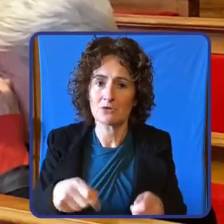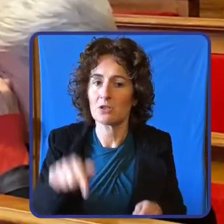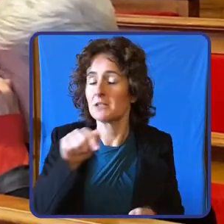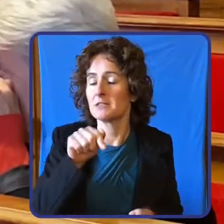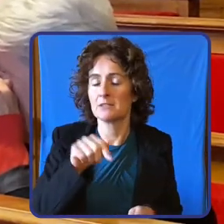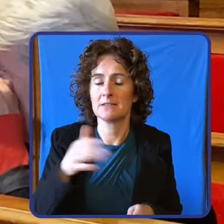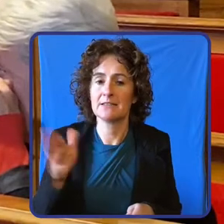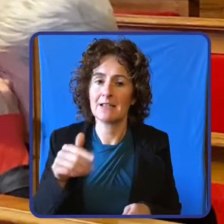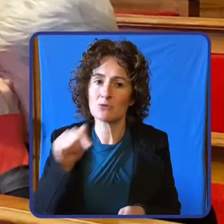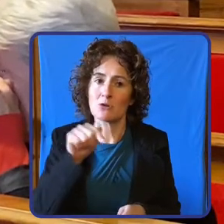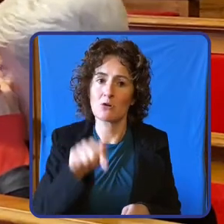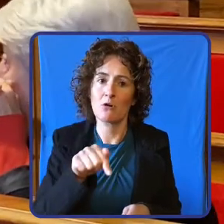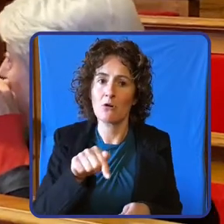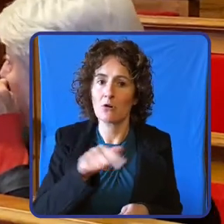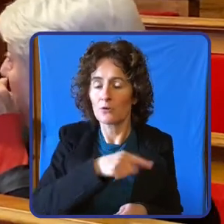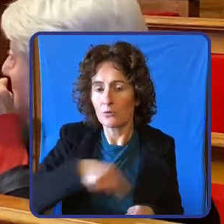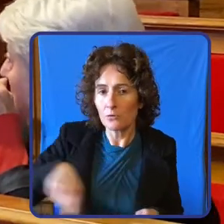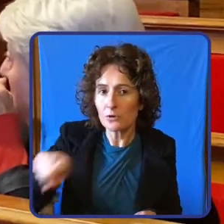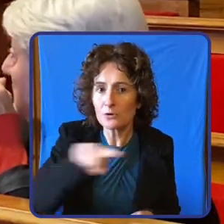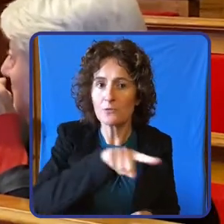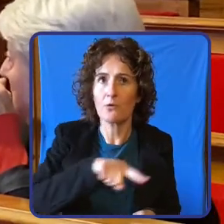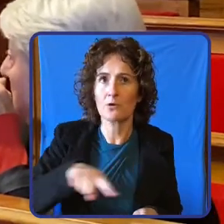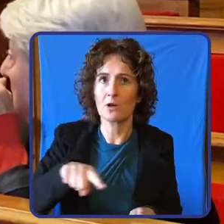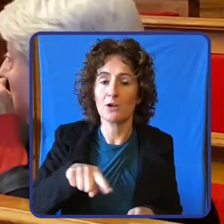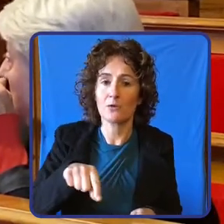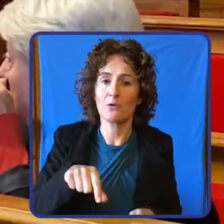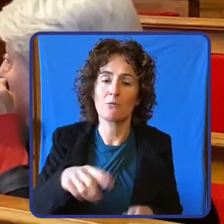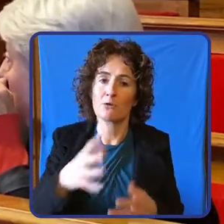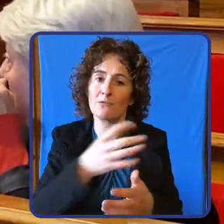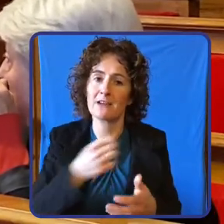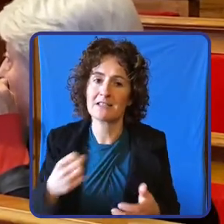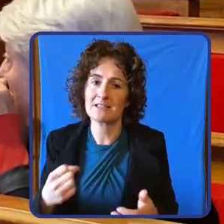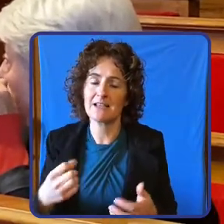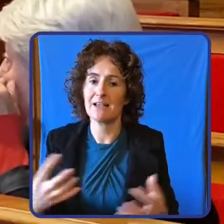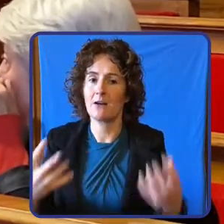le a terhet, hanem a Kaszap utca, a Hótóban lakó